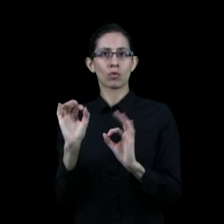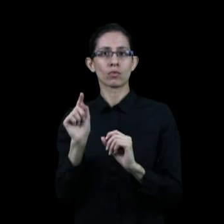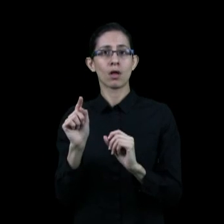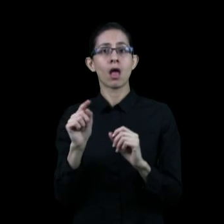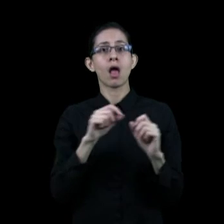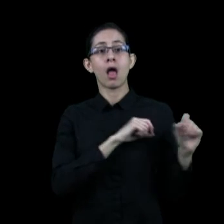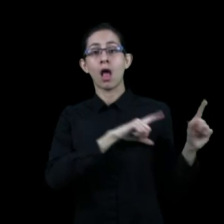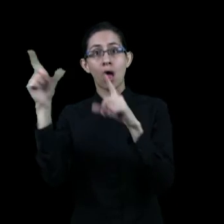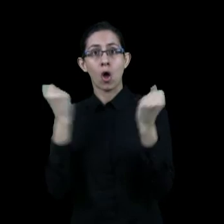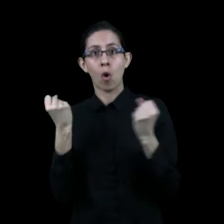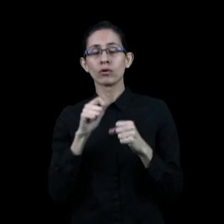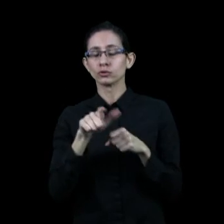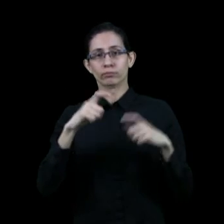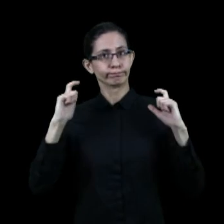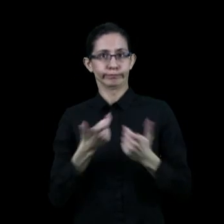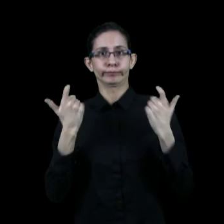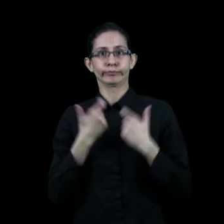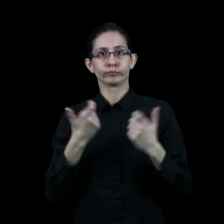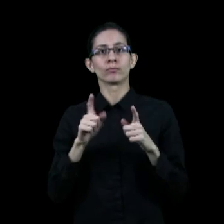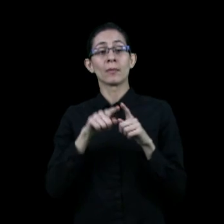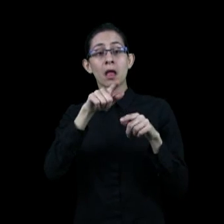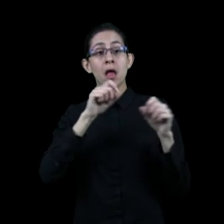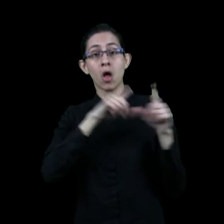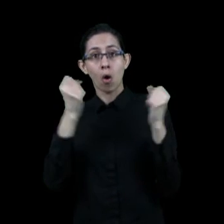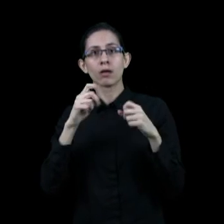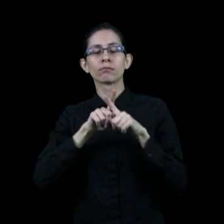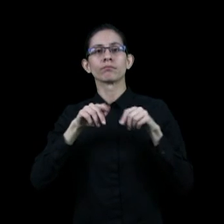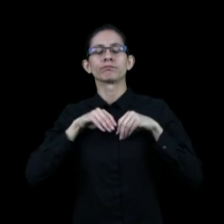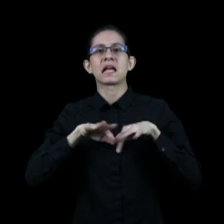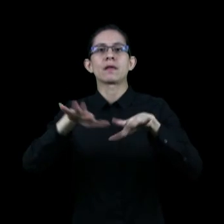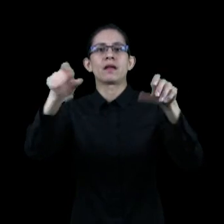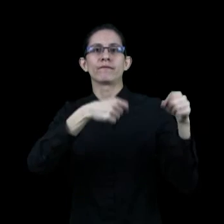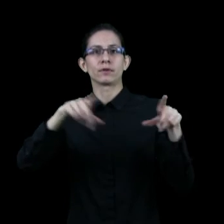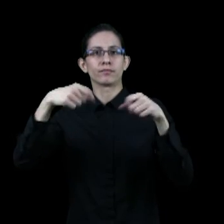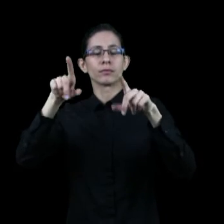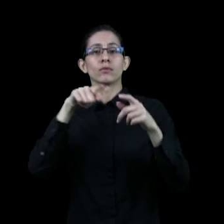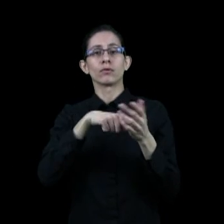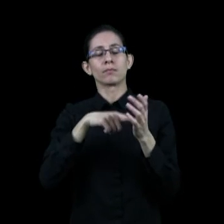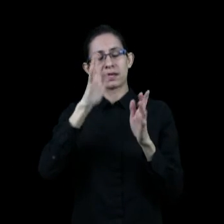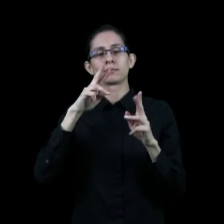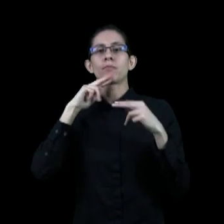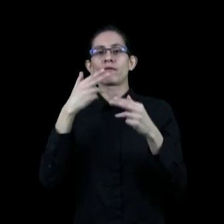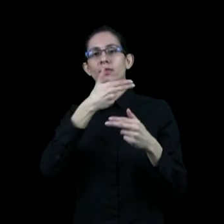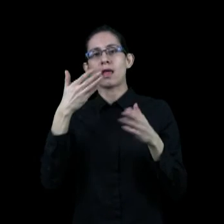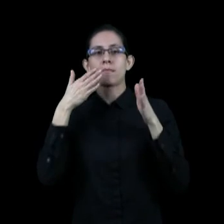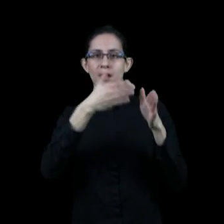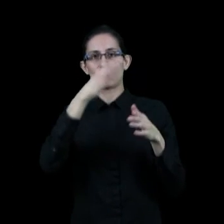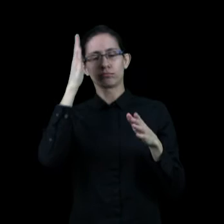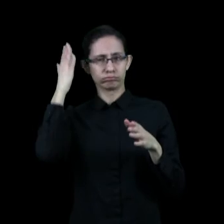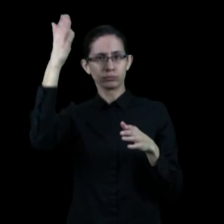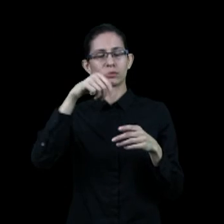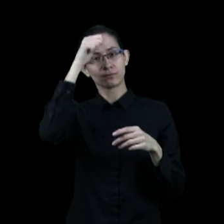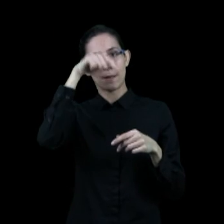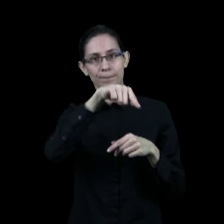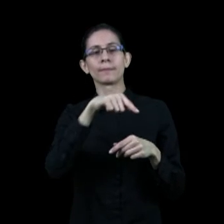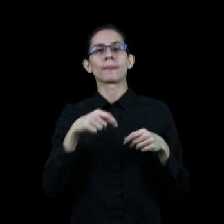deflacji. Później wyjaśnimy, dlaczego wielu widzi w tym zagrożenie. W USA inflację